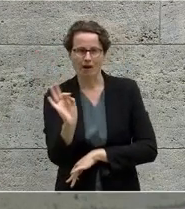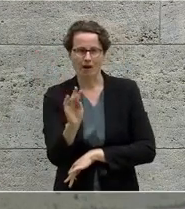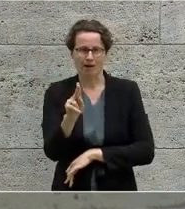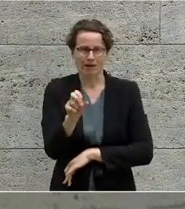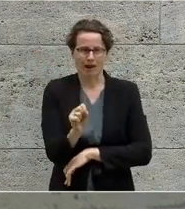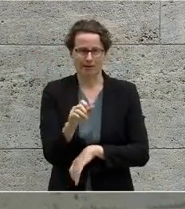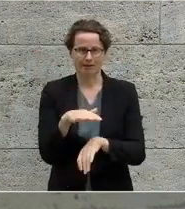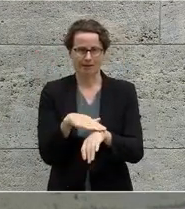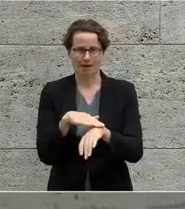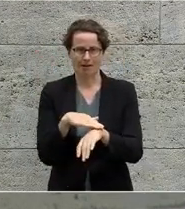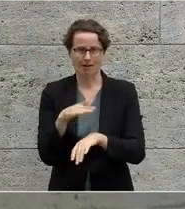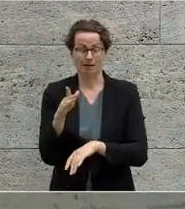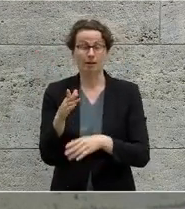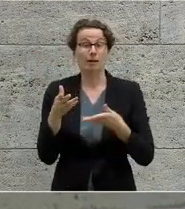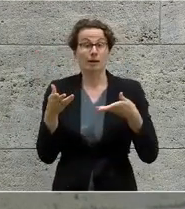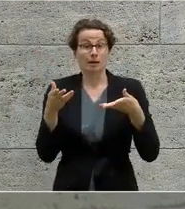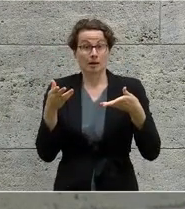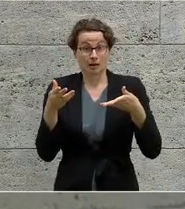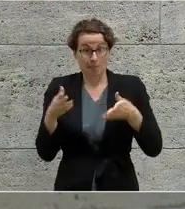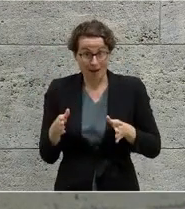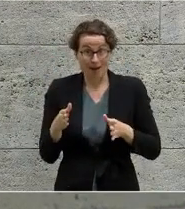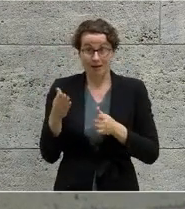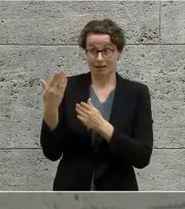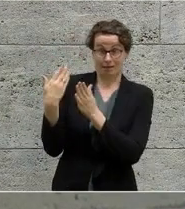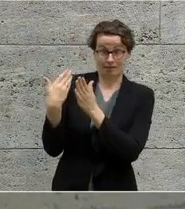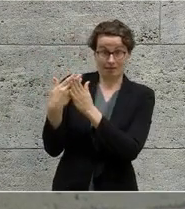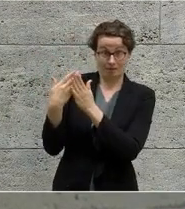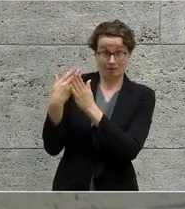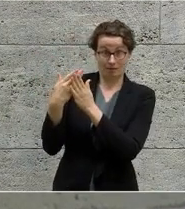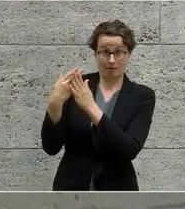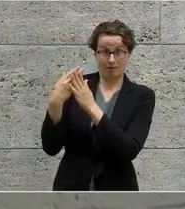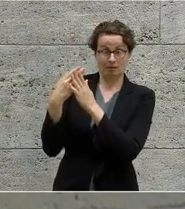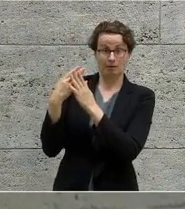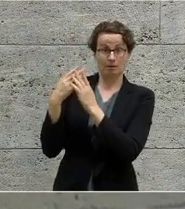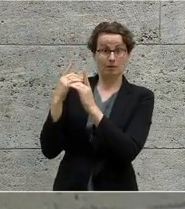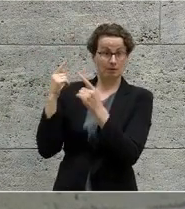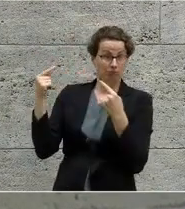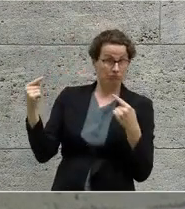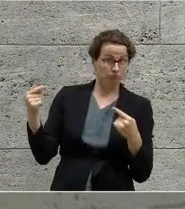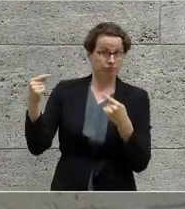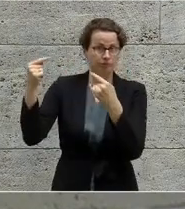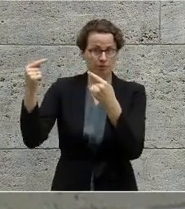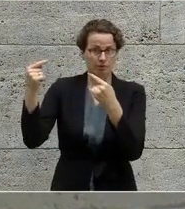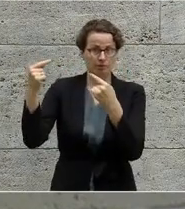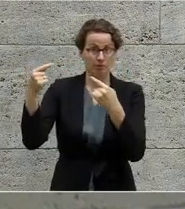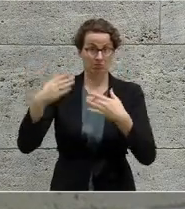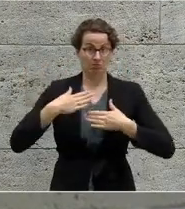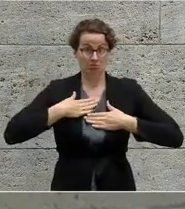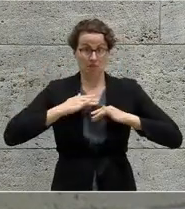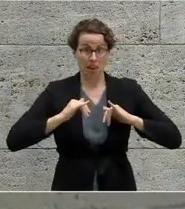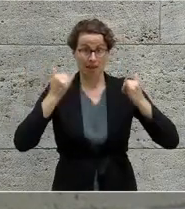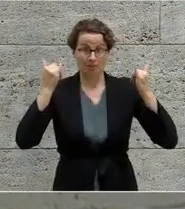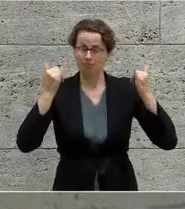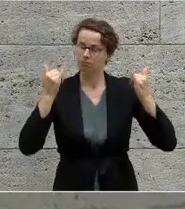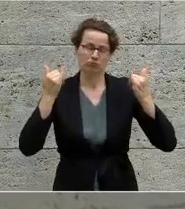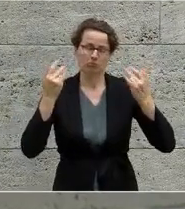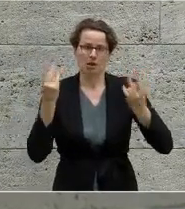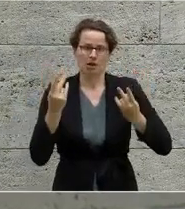waren bereit, sich dem Unrecht ohne Rücksicht auf ihr eigenes Leben